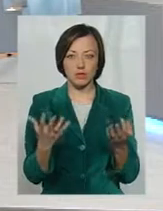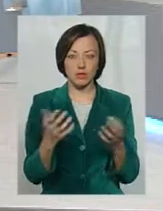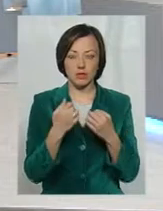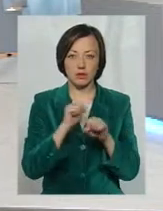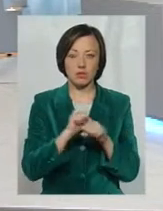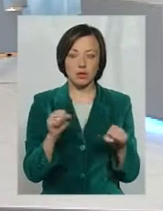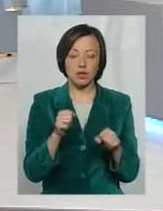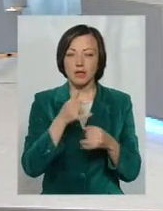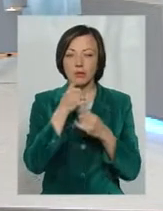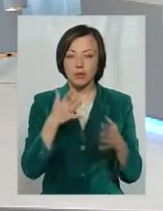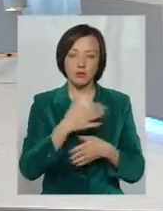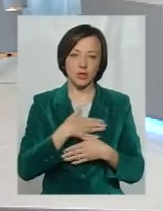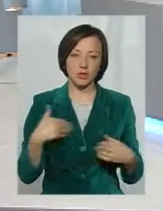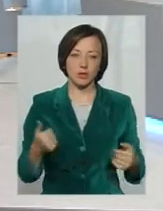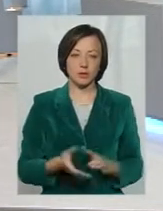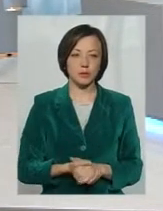можемо і не хочемо.